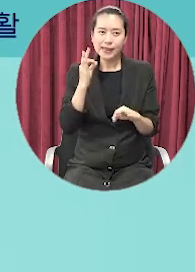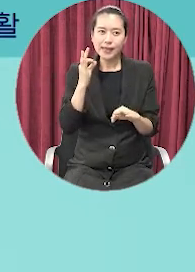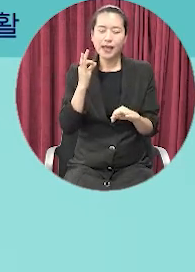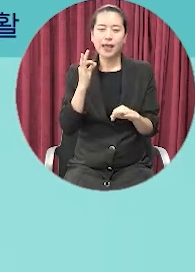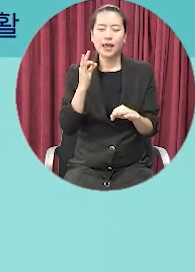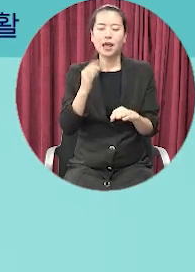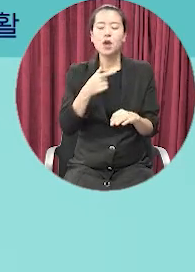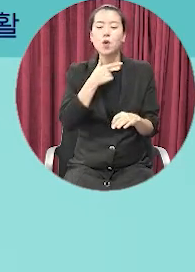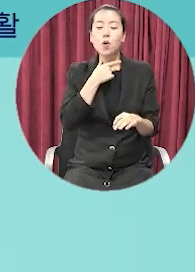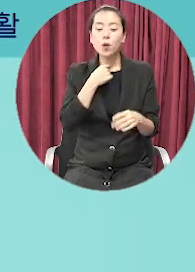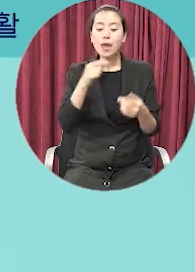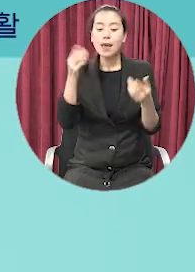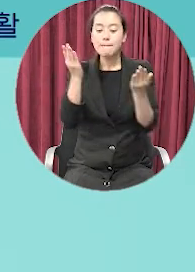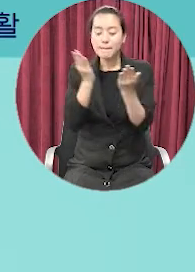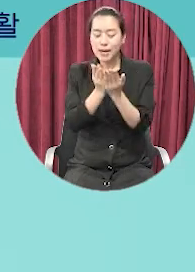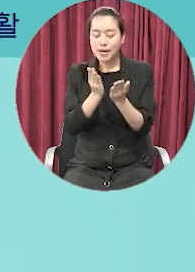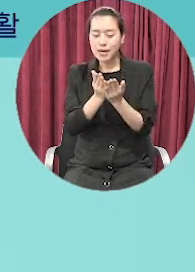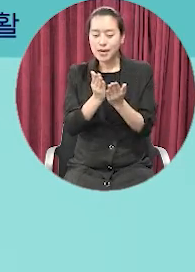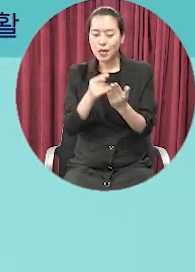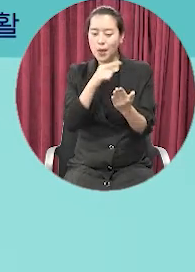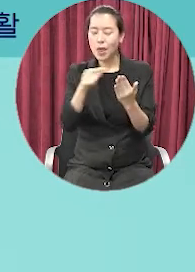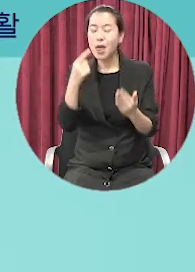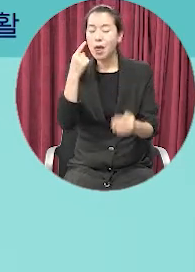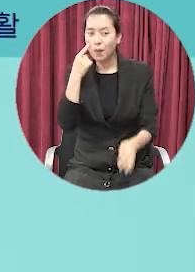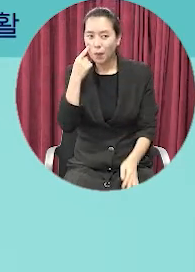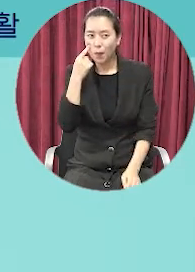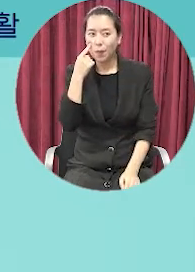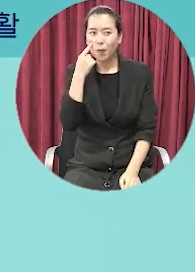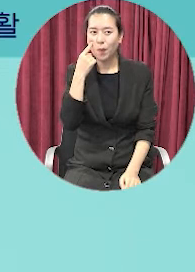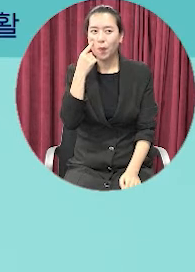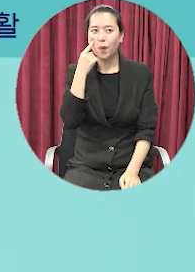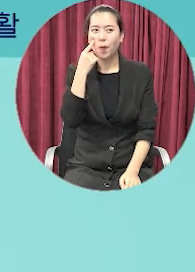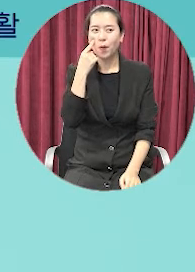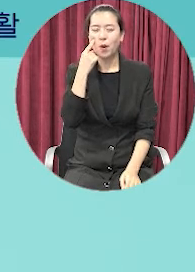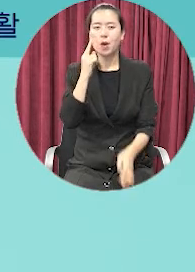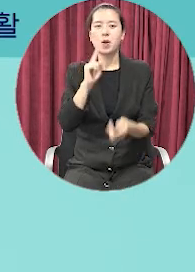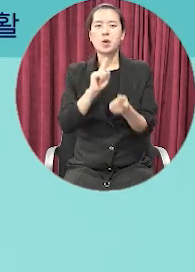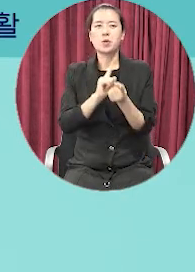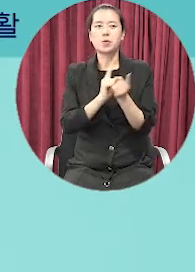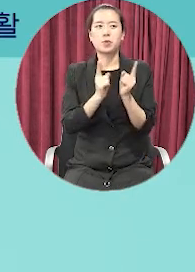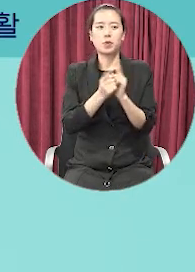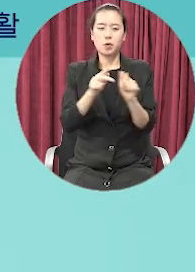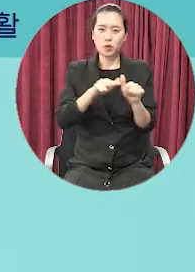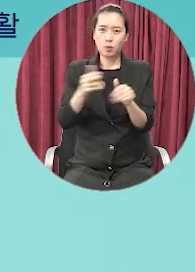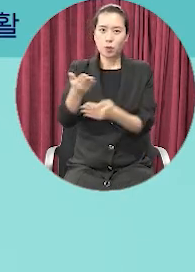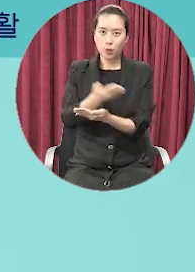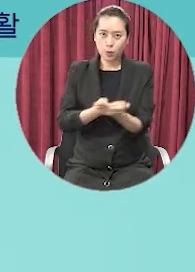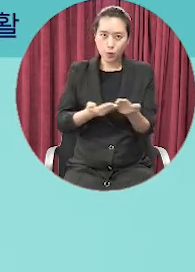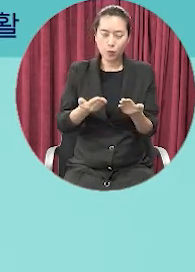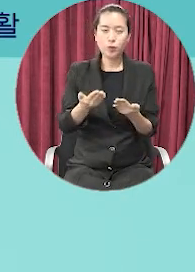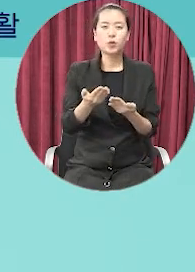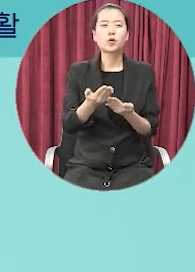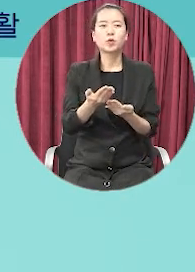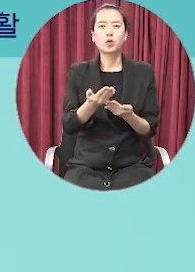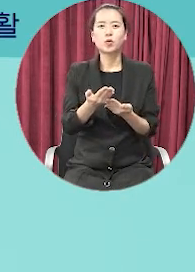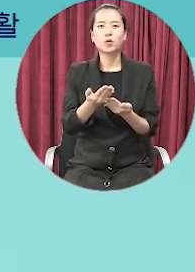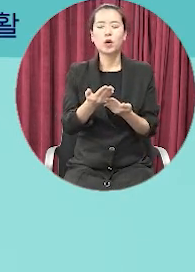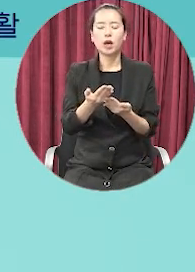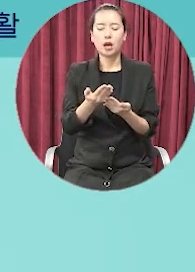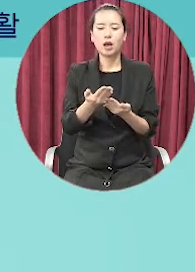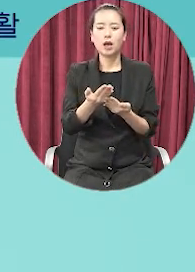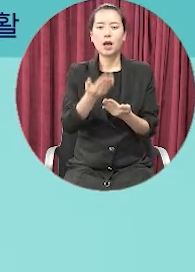니즈에 따라서 몇 개를 개발을 해보고 이거를 제공하고 서로 정보 공유 및 어떤 중재를 할 수 있는